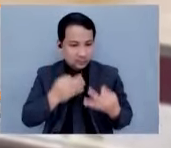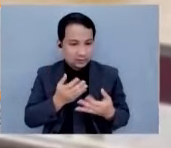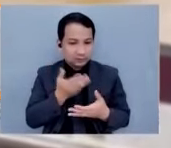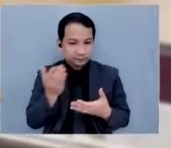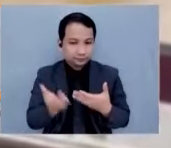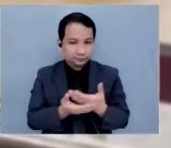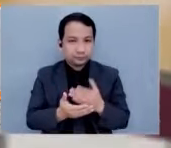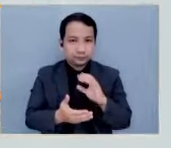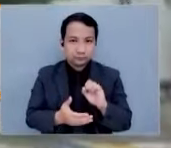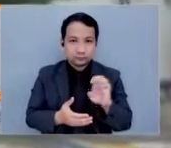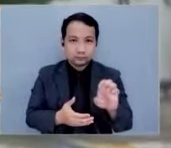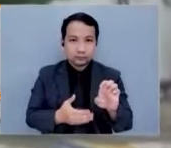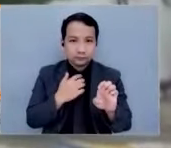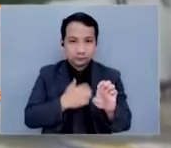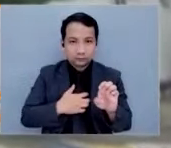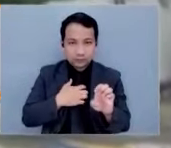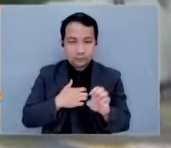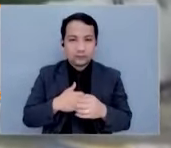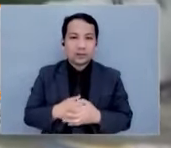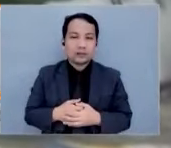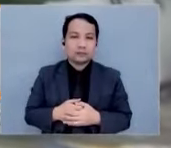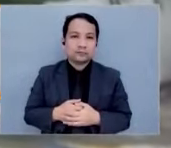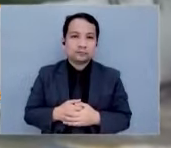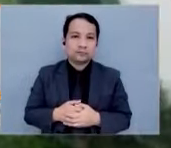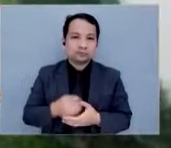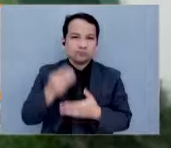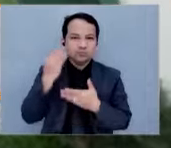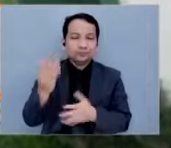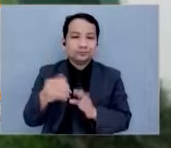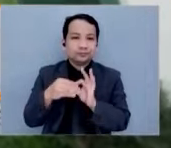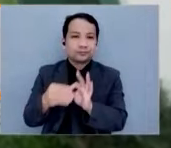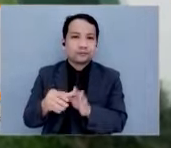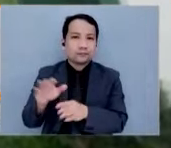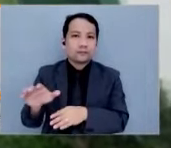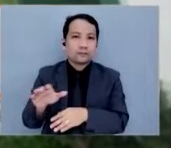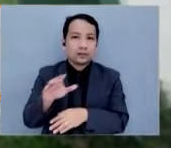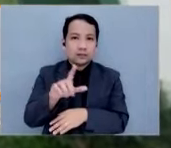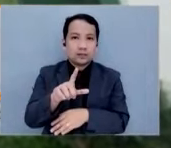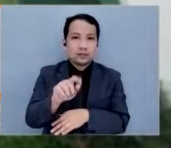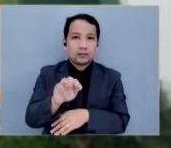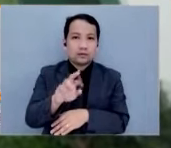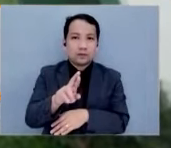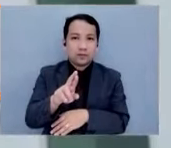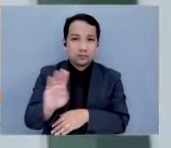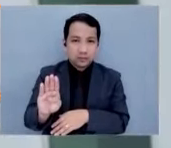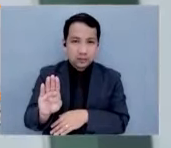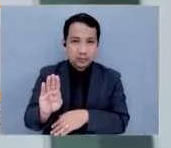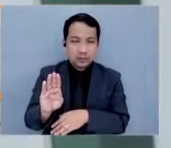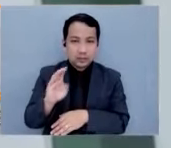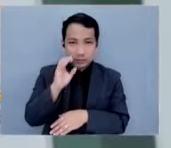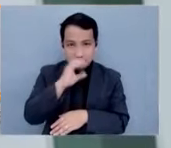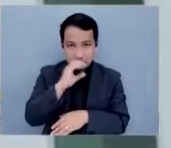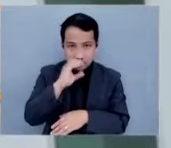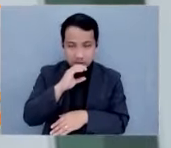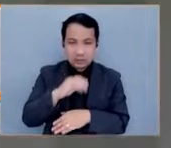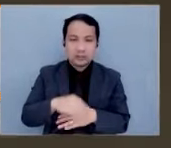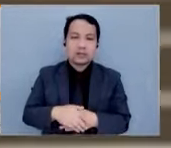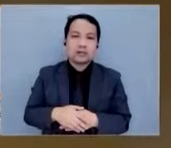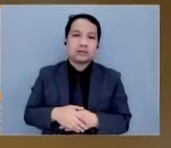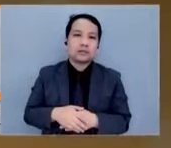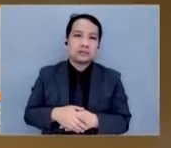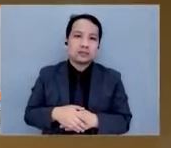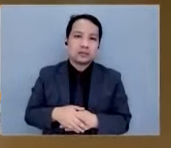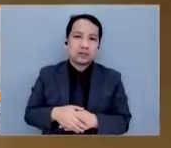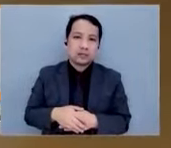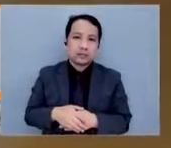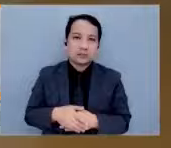ng reklamo. Nakarating na rin ang insidente sa Land Transportation Franchising and Regulatory Board o LTFRB.